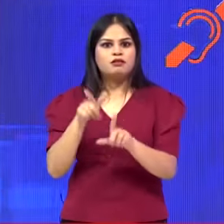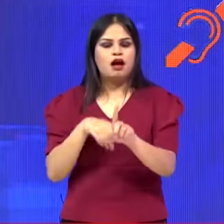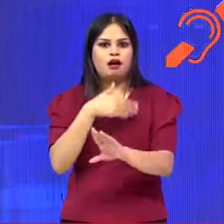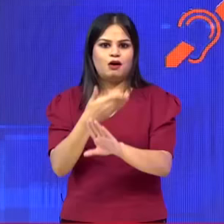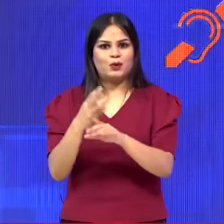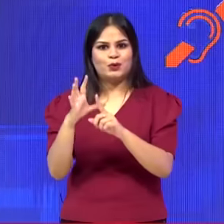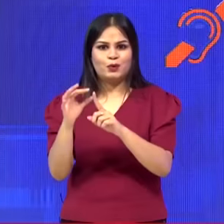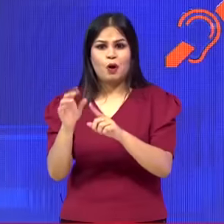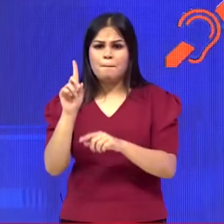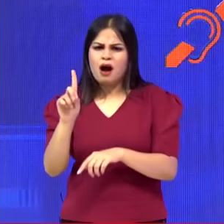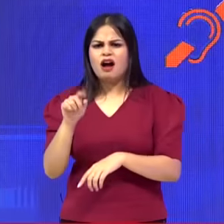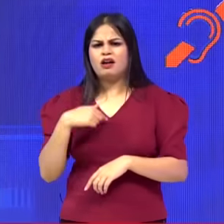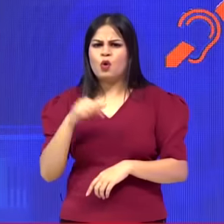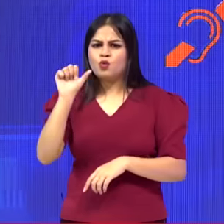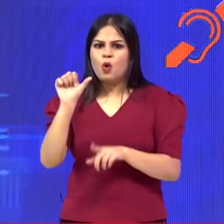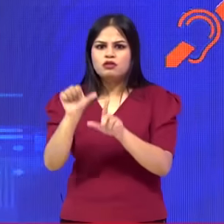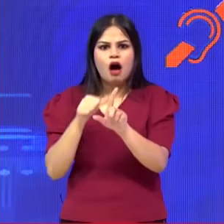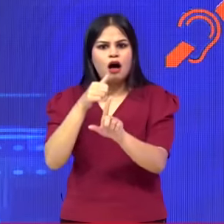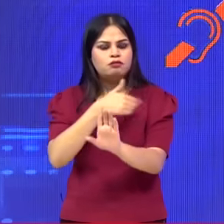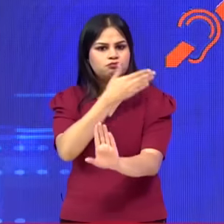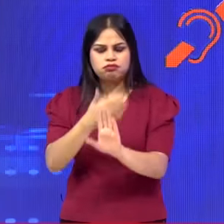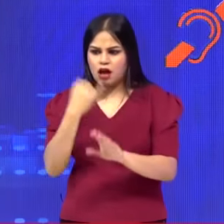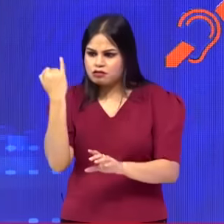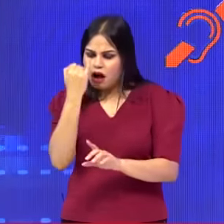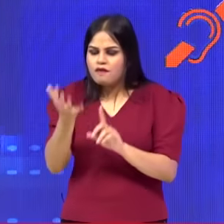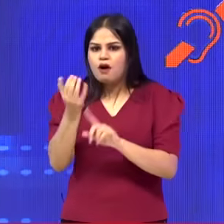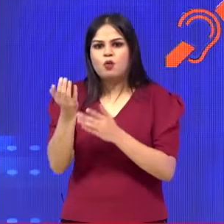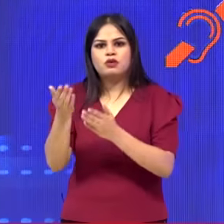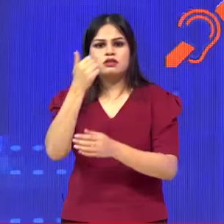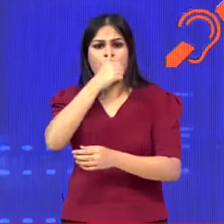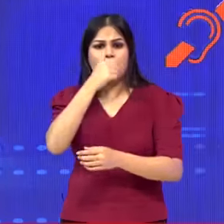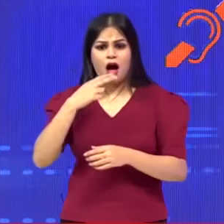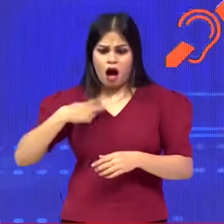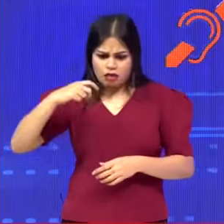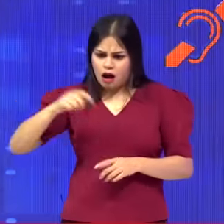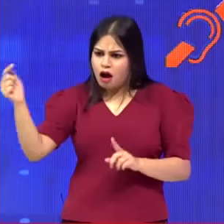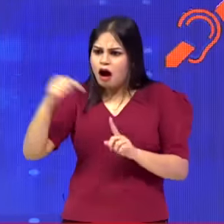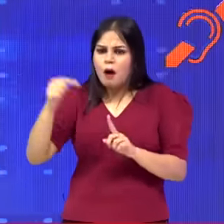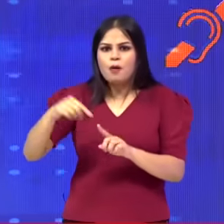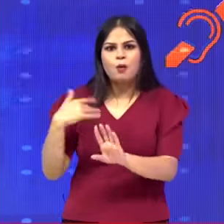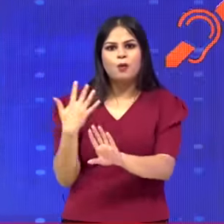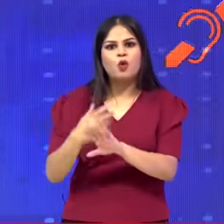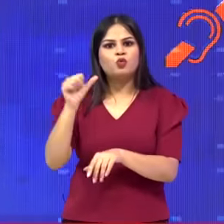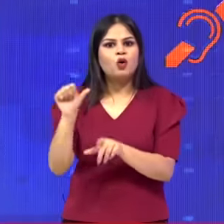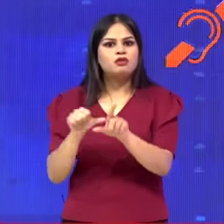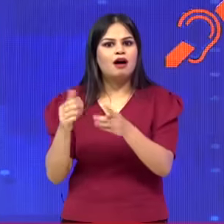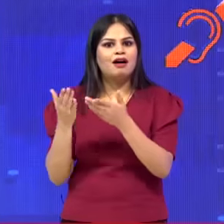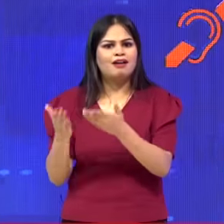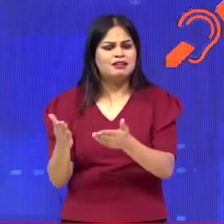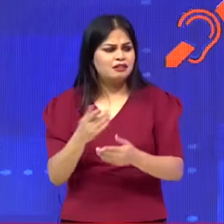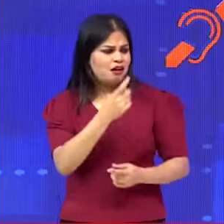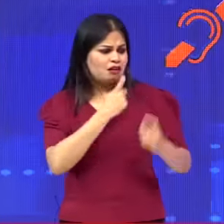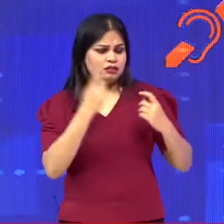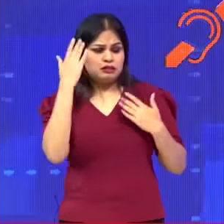9 साल से ढूंढ रहा था मैं आपको, आपकी अदालत में आपको आते आते 9 साल लगे। पता नहीं क्या क्या पूछेंगे। चलो